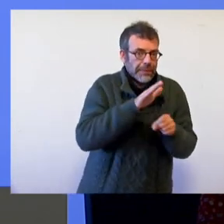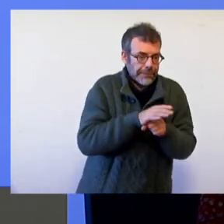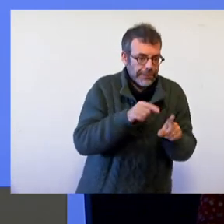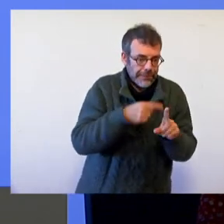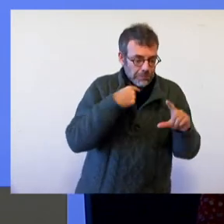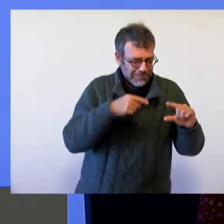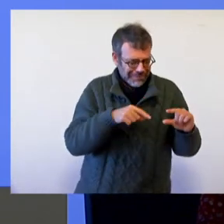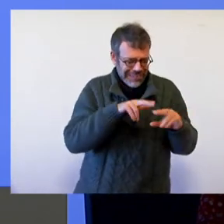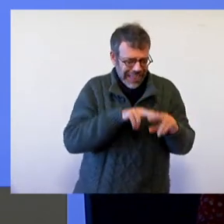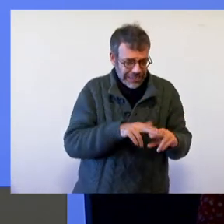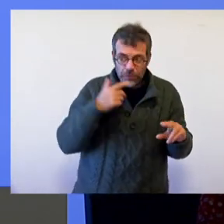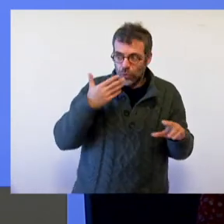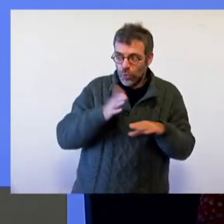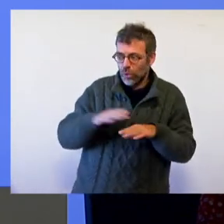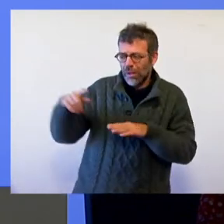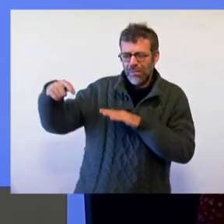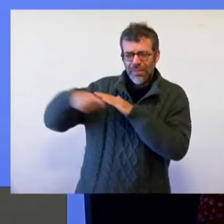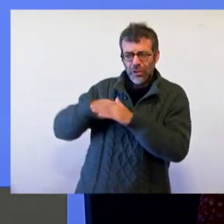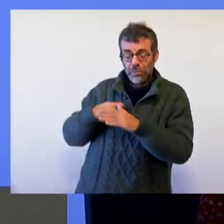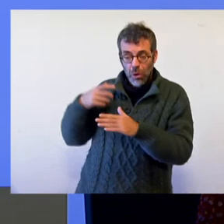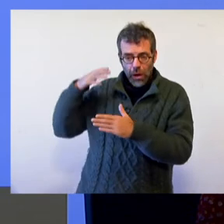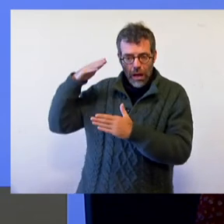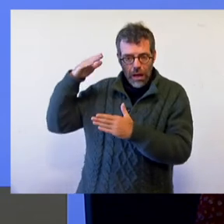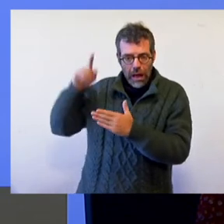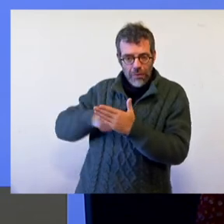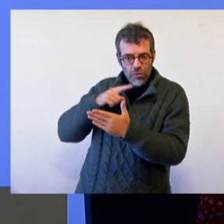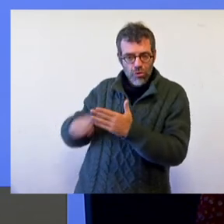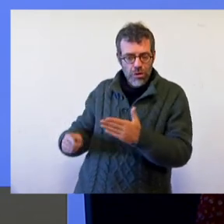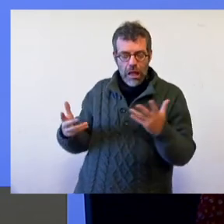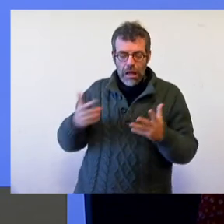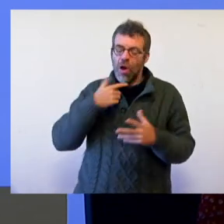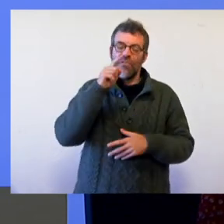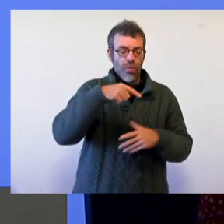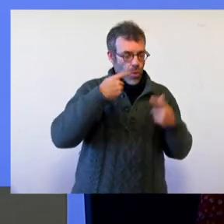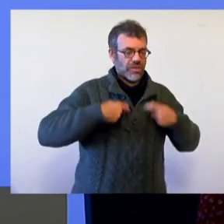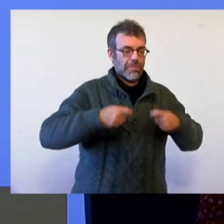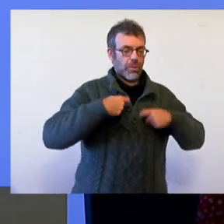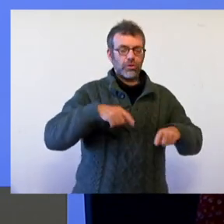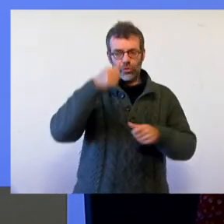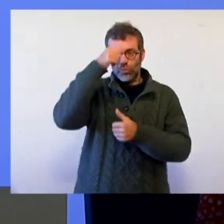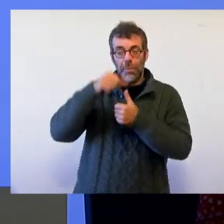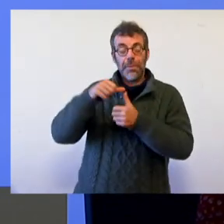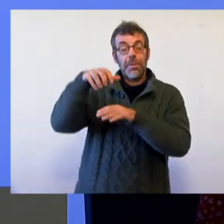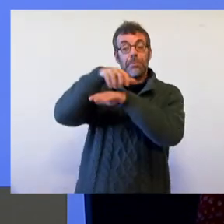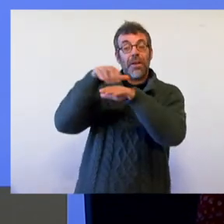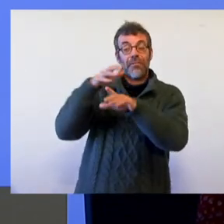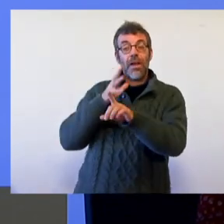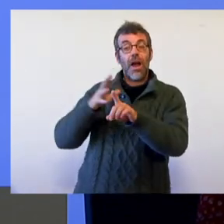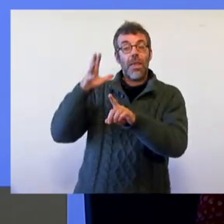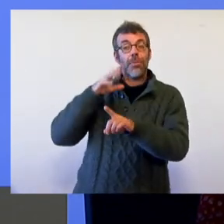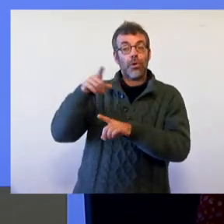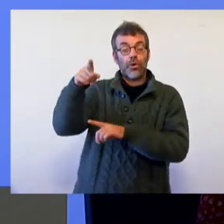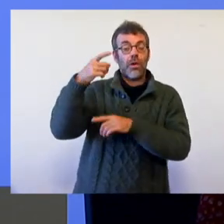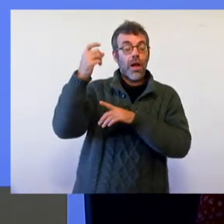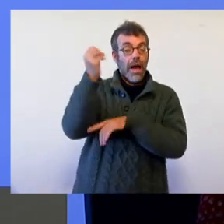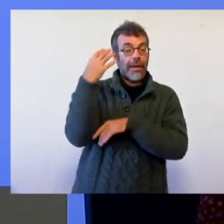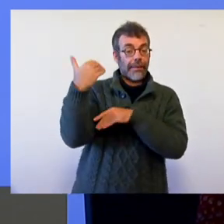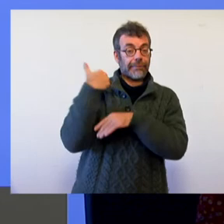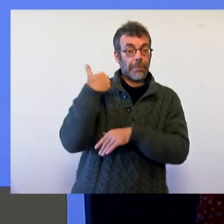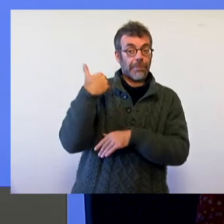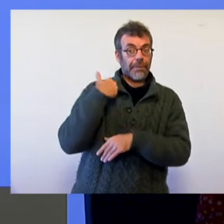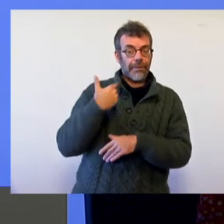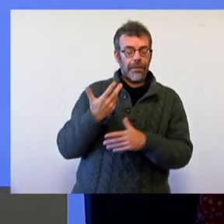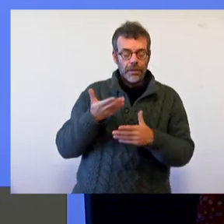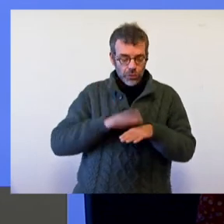d'euros d'investissement, on puisse les recevoir. J'avais reçu une alerte du préfet Witowski à l'époque. Donc là, ça va